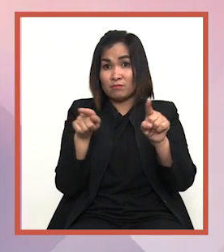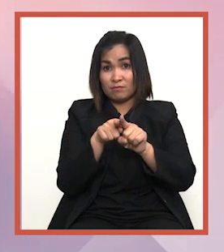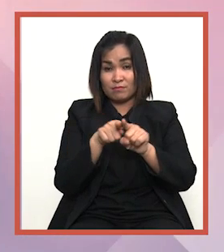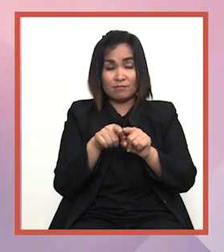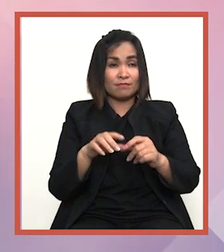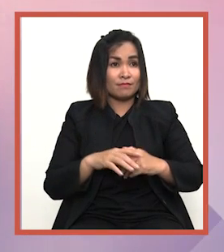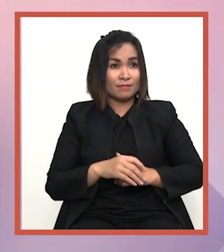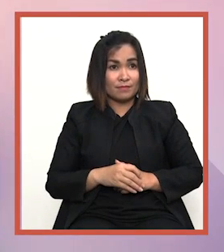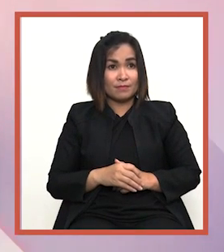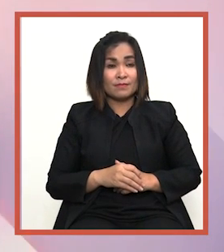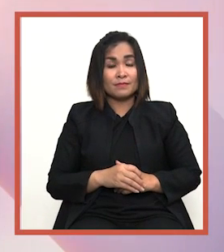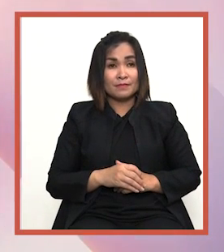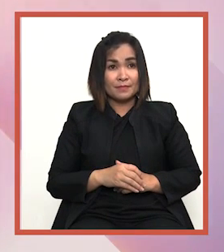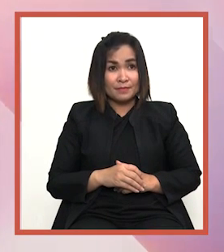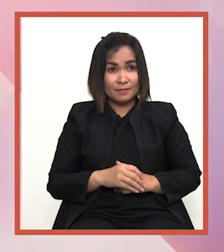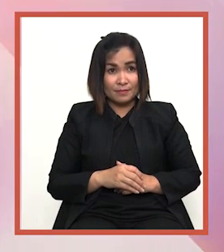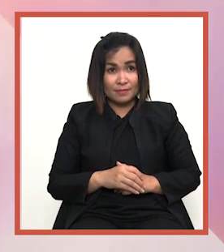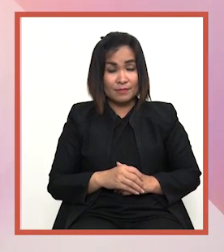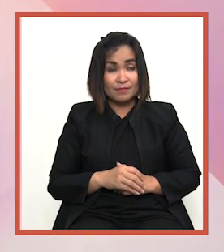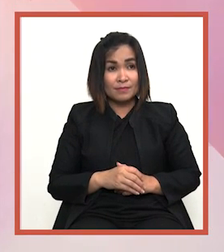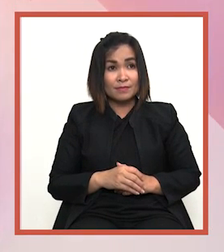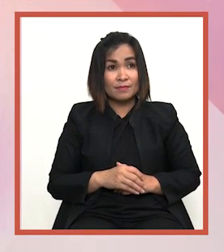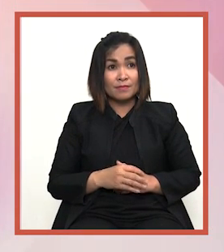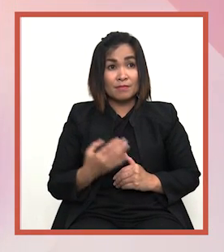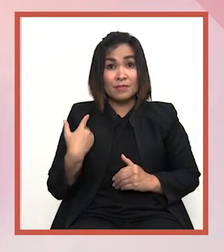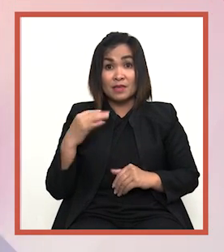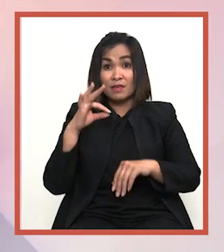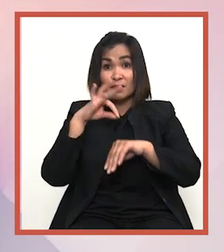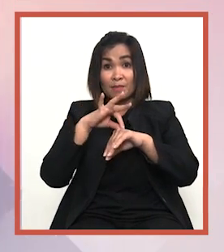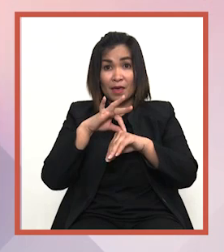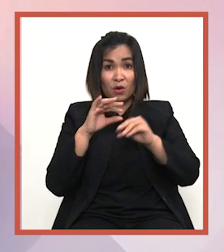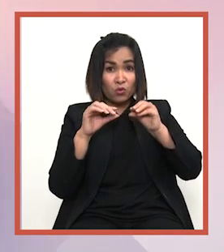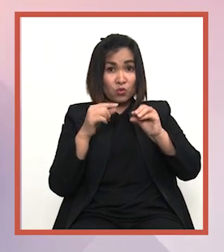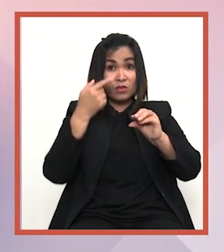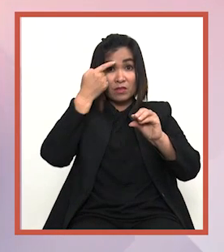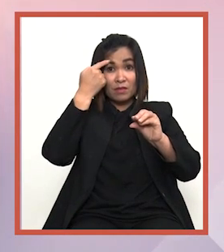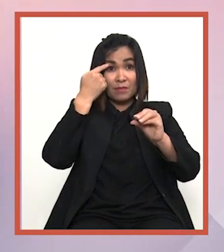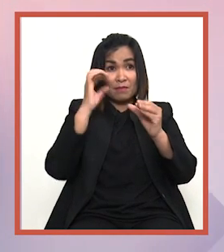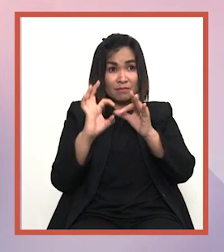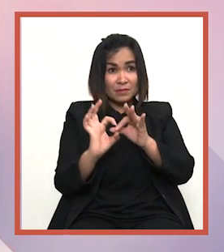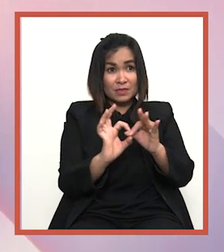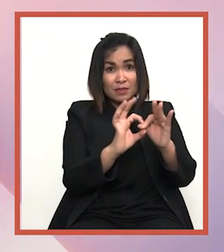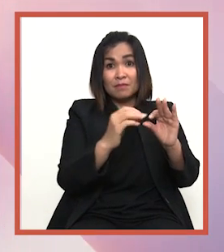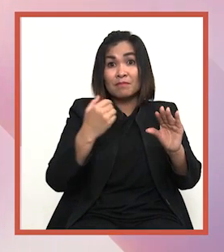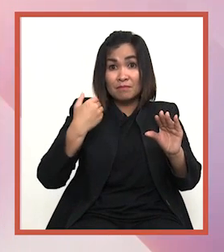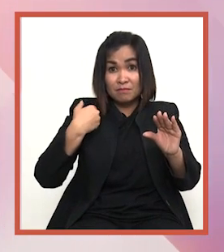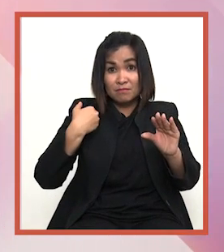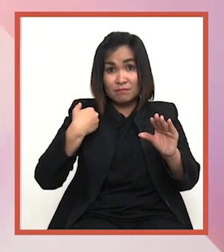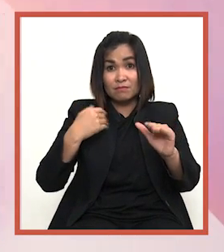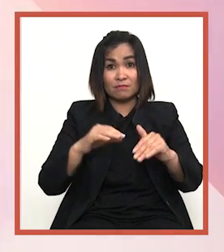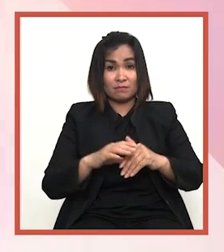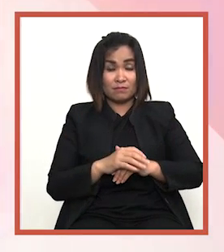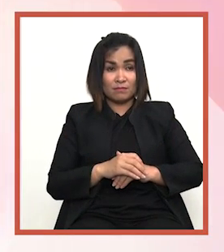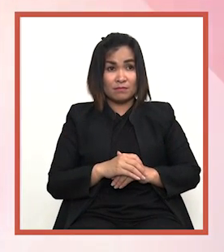อยู่ด้านในนะครับสัญลักษณ์นะครับแล้วก็จะมีจุดต่อเชื่อมอยู่ด้านในนะครับนักเรียนลองสังเกตดีๆนะครับจะมีจุดสีดำๆเล็ก